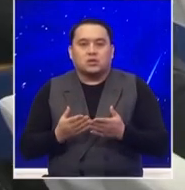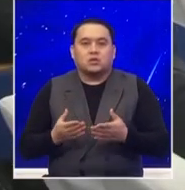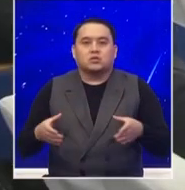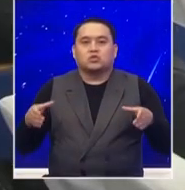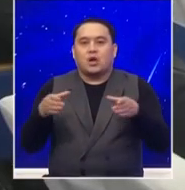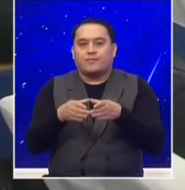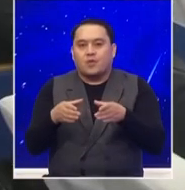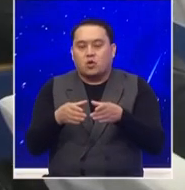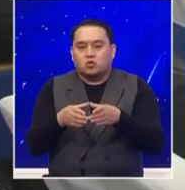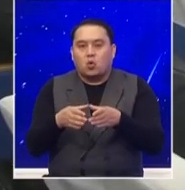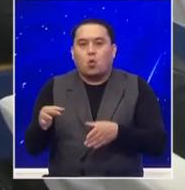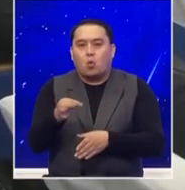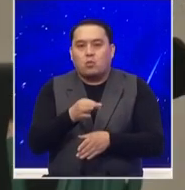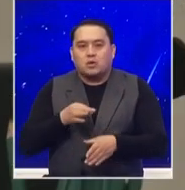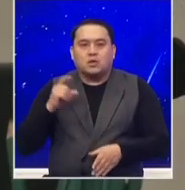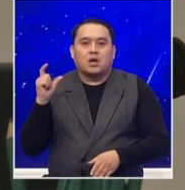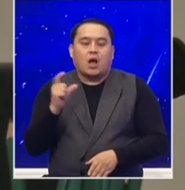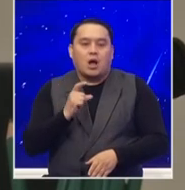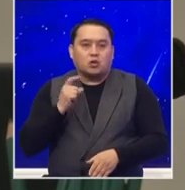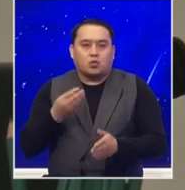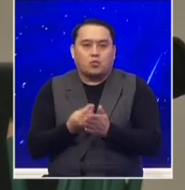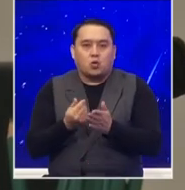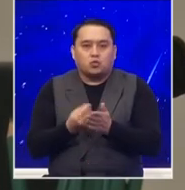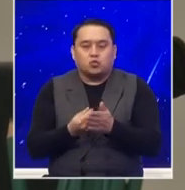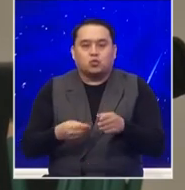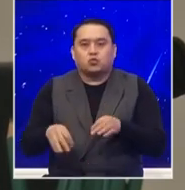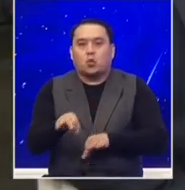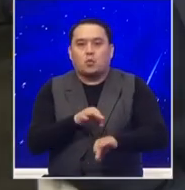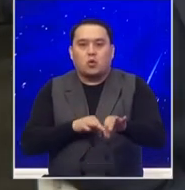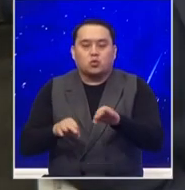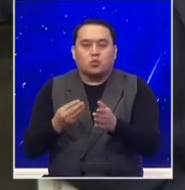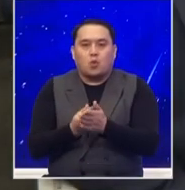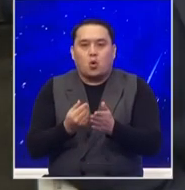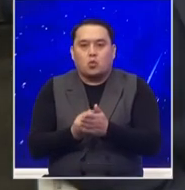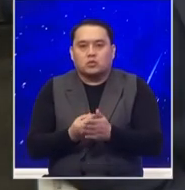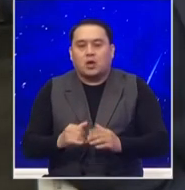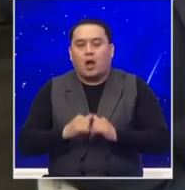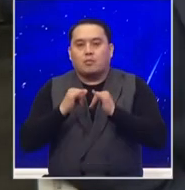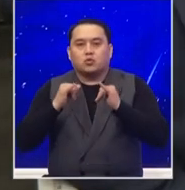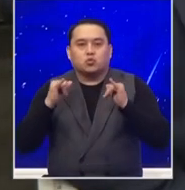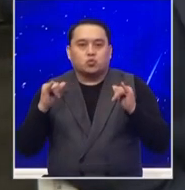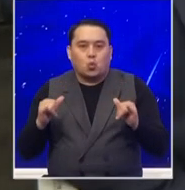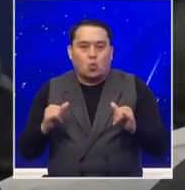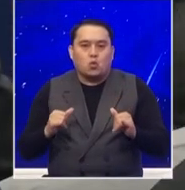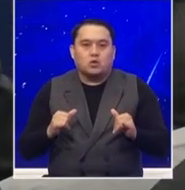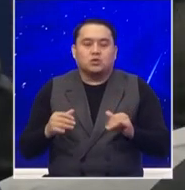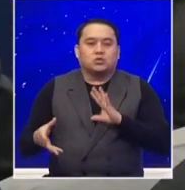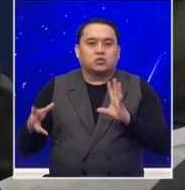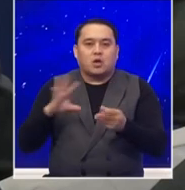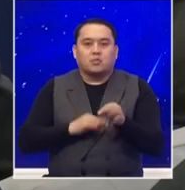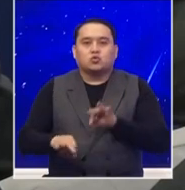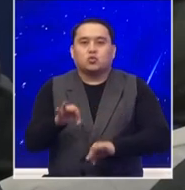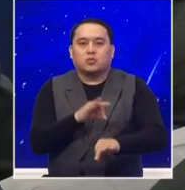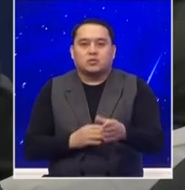жинақталған. Сәйкесінше облыстық экономика және бюджетті жоспарлау басқармасының өкілдері өңірлерді дамыту бойынша жалпы